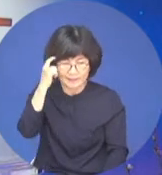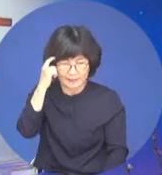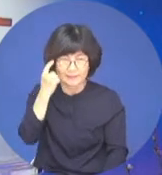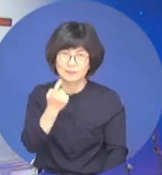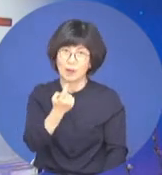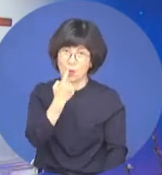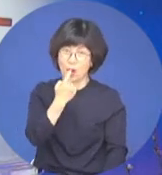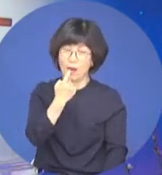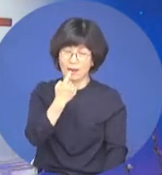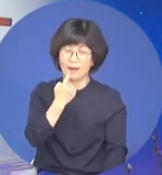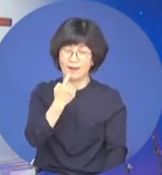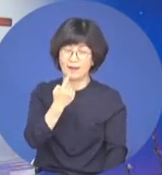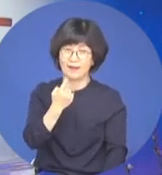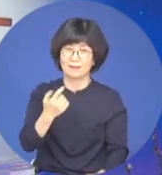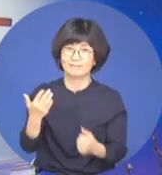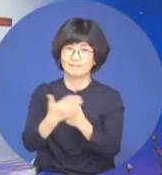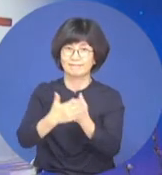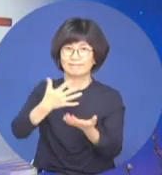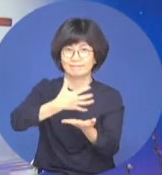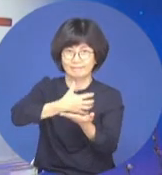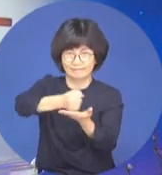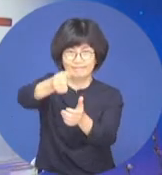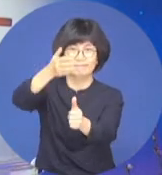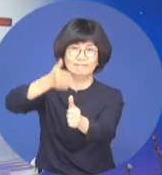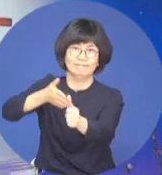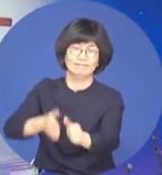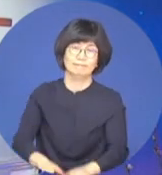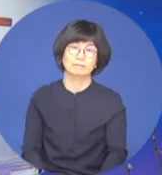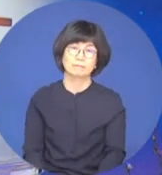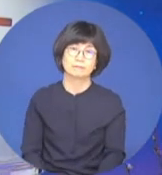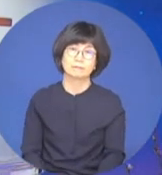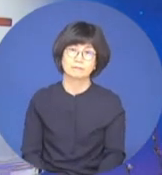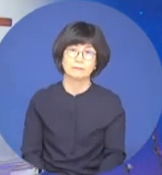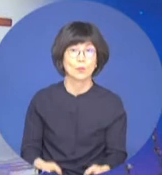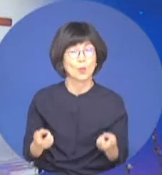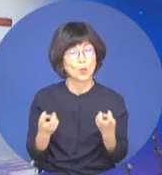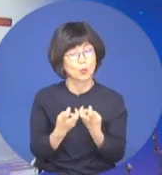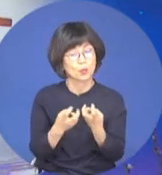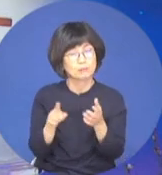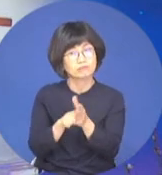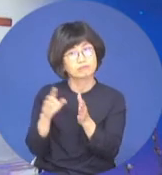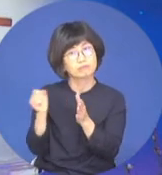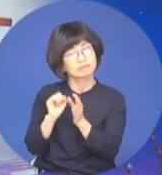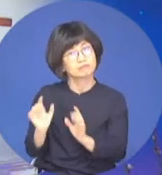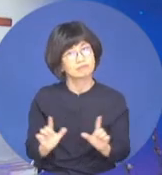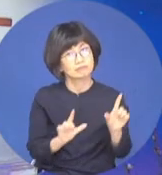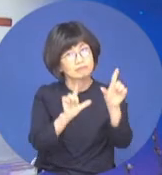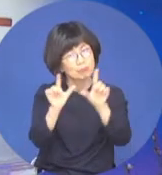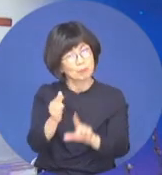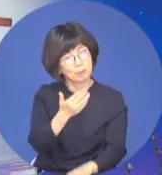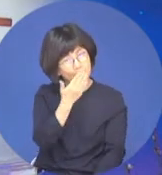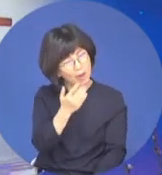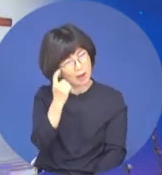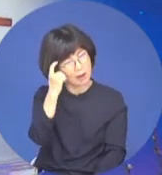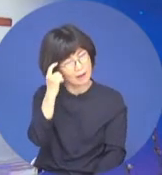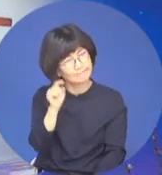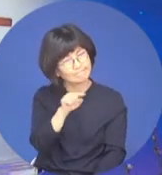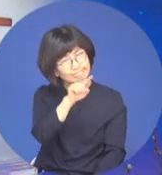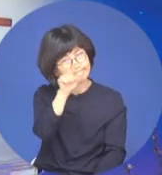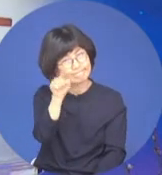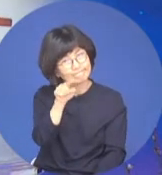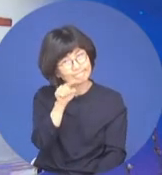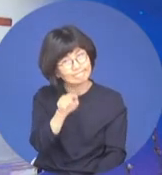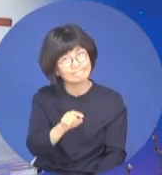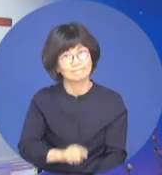받으시기를 말씀으로 축복합니다. 예. 어떻게 하면 우리는 믿음으로 살 수 있는지, 어떻게 하면, 예? 어떻게